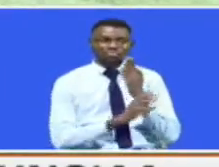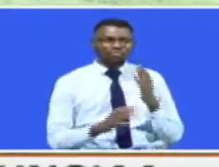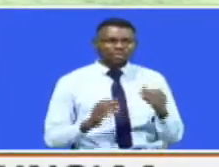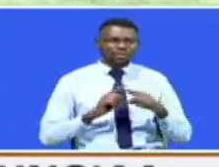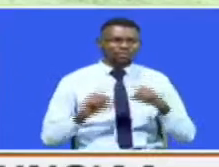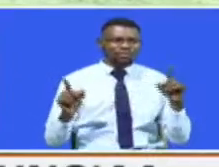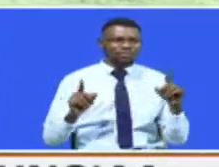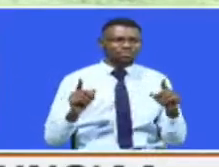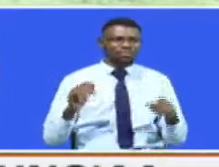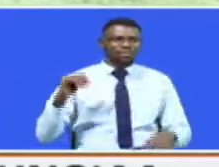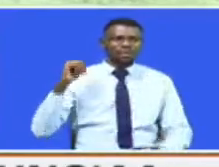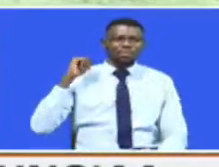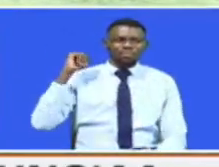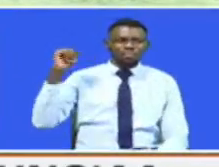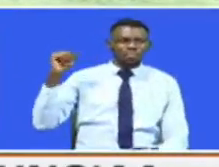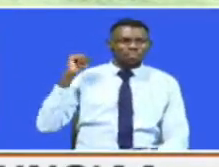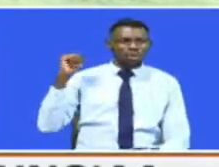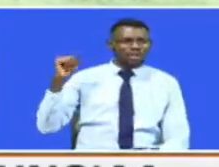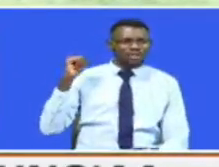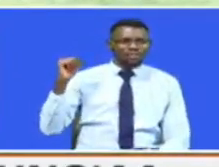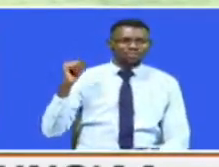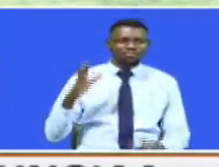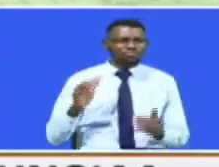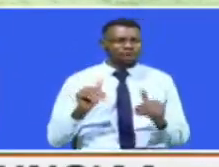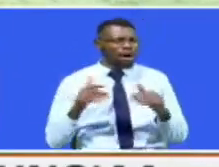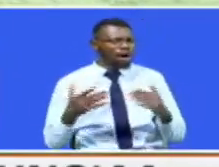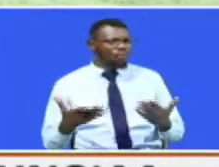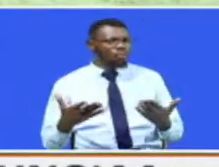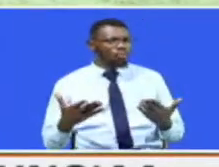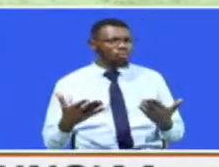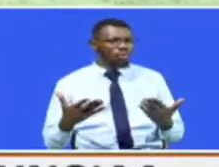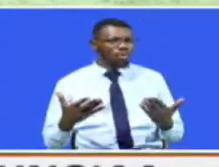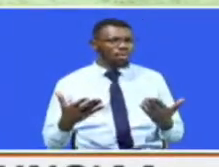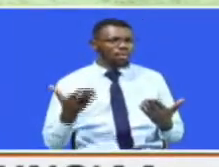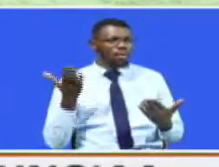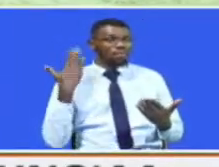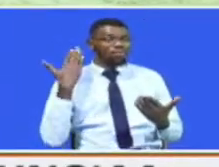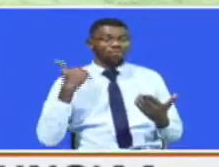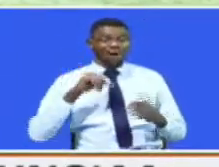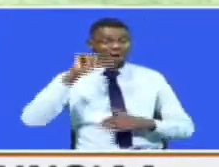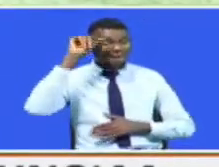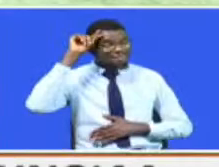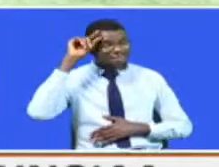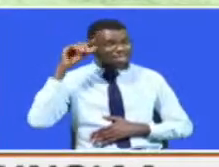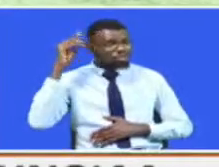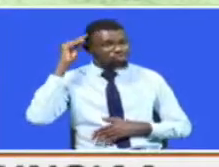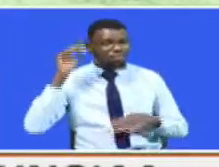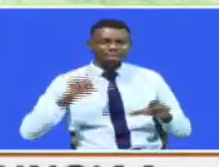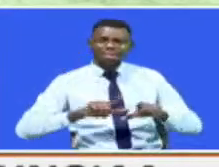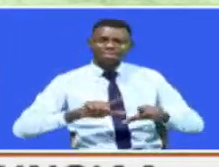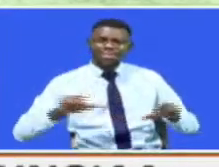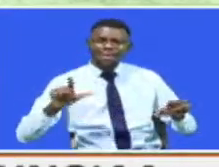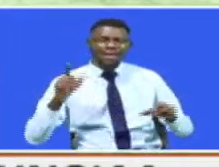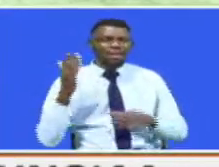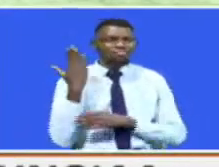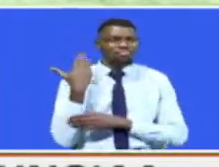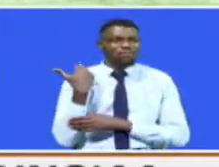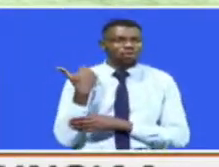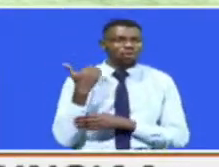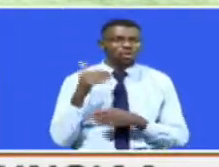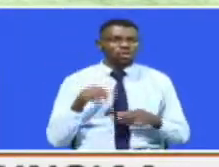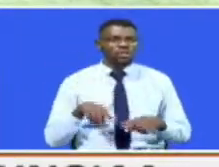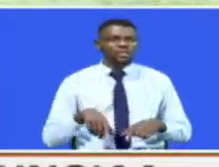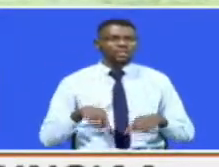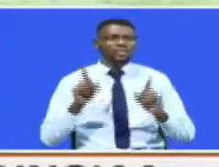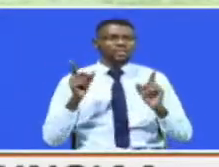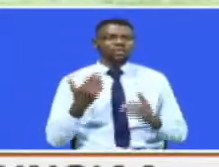But the politics of that day was such that the people of Somalia and the government of Somaliland then were desirous of